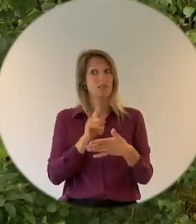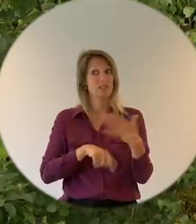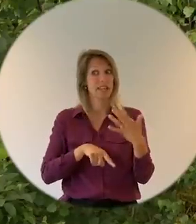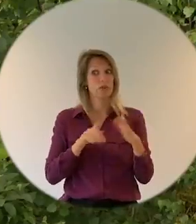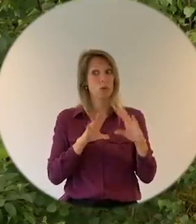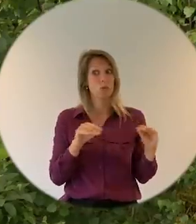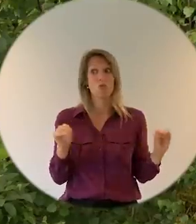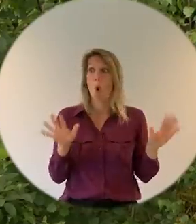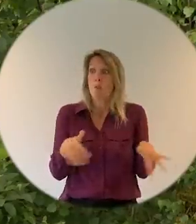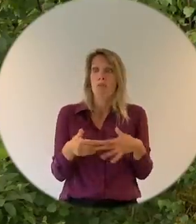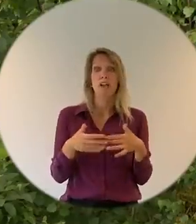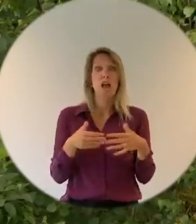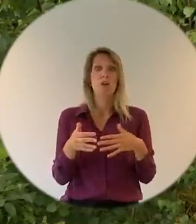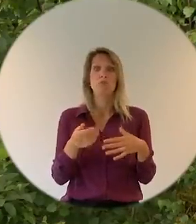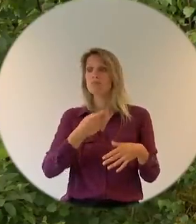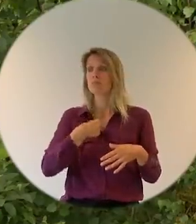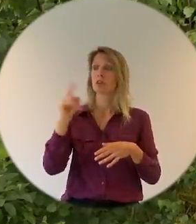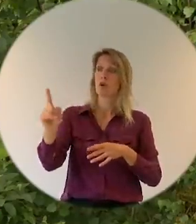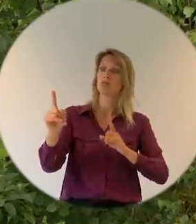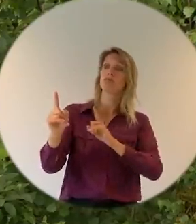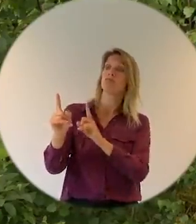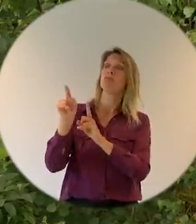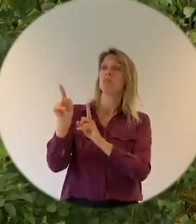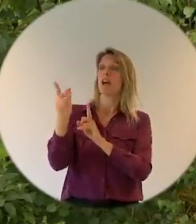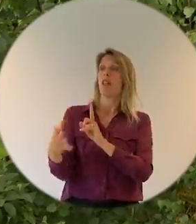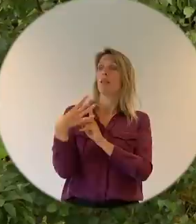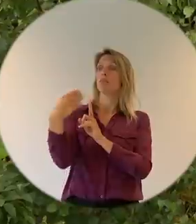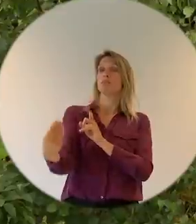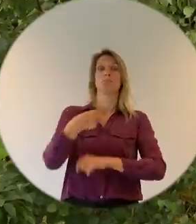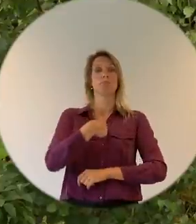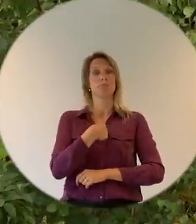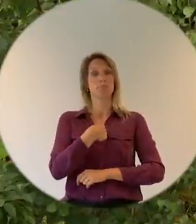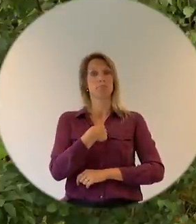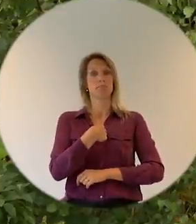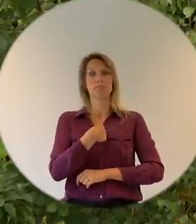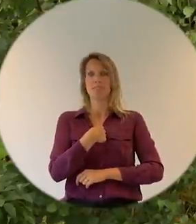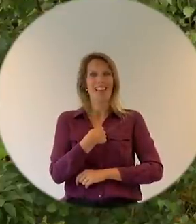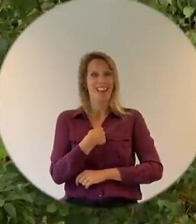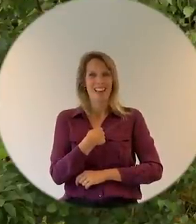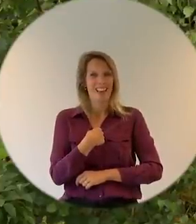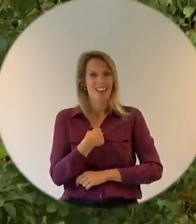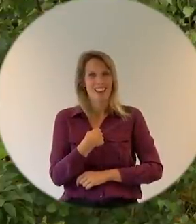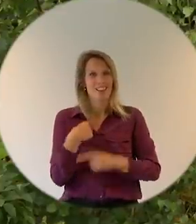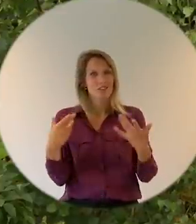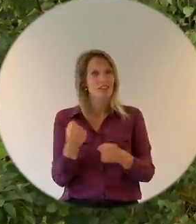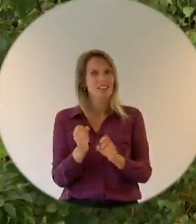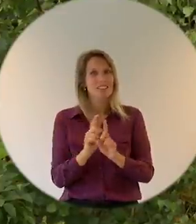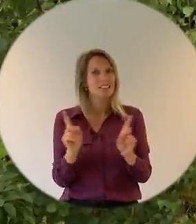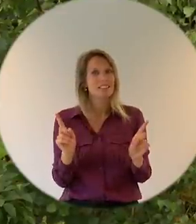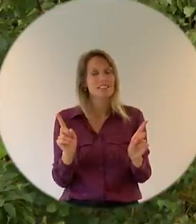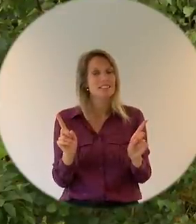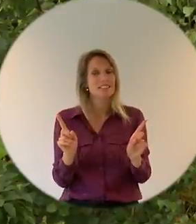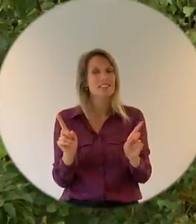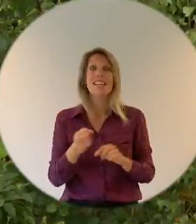dat is helemaal niet erg. Ik stap naar de ander toe en die heeft mij ook maar te accepteren. Zo zit het niet in elkaar. En